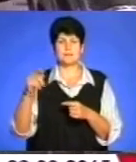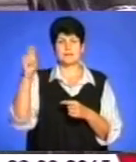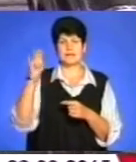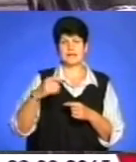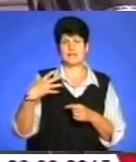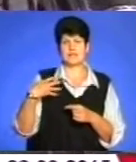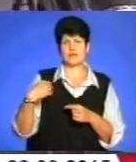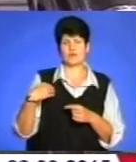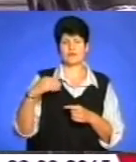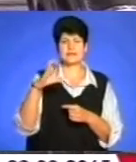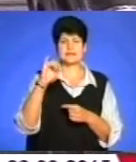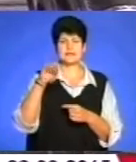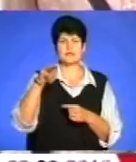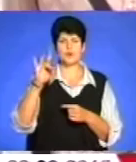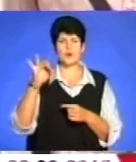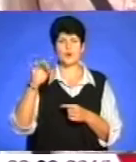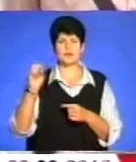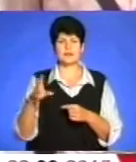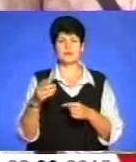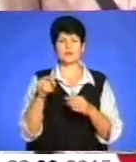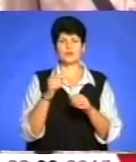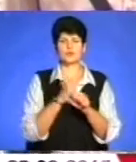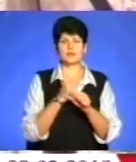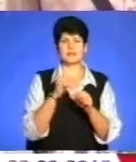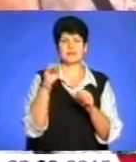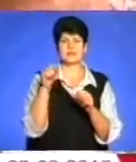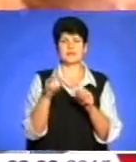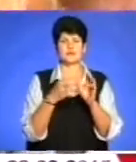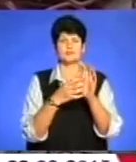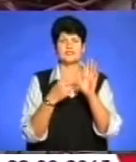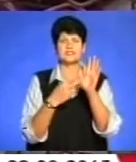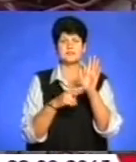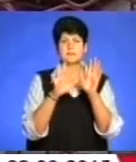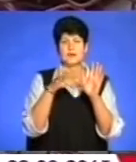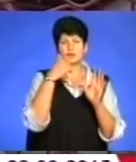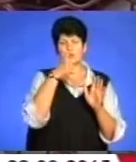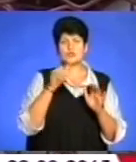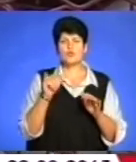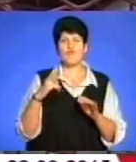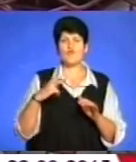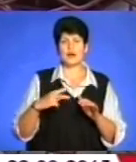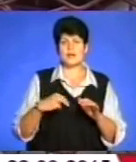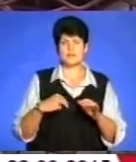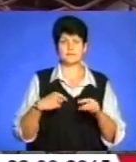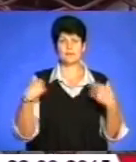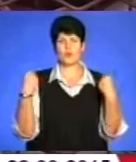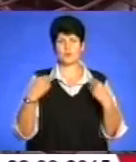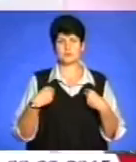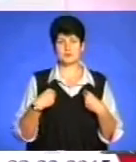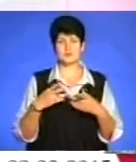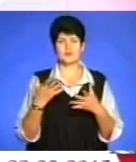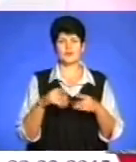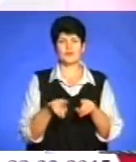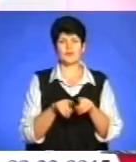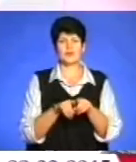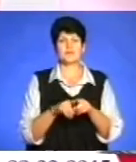«Сітроені», який випустили у Франції 1975 року. Образ жінка підібрала символічний французької